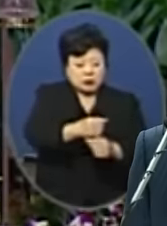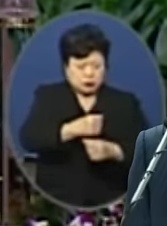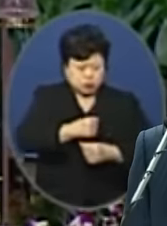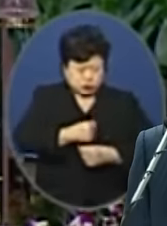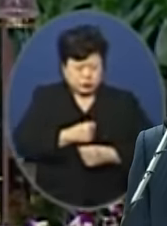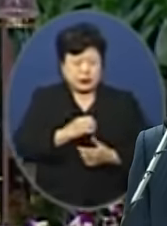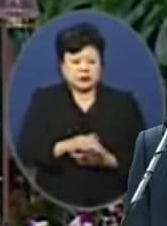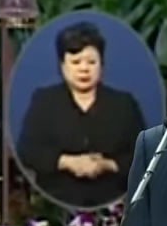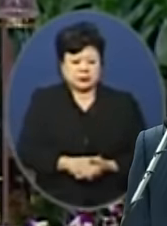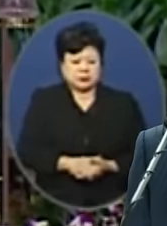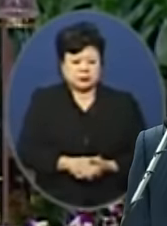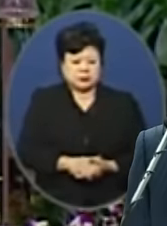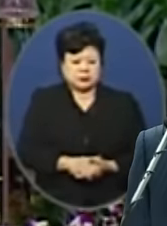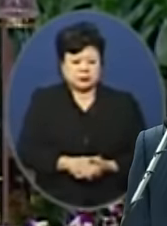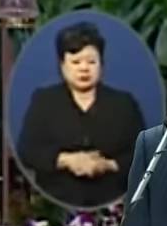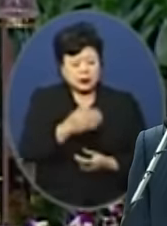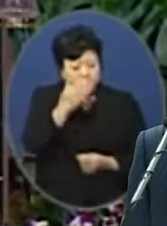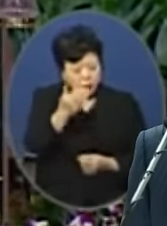것입니다.